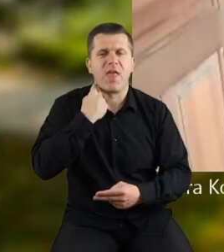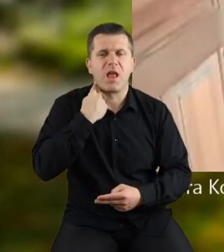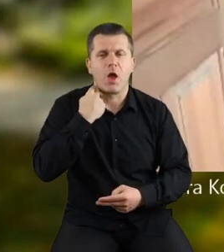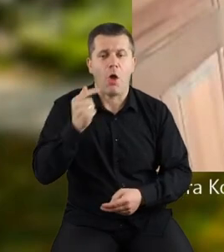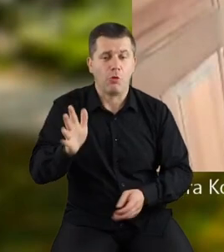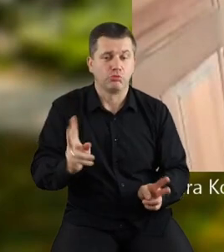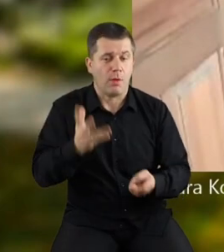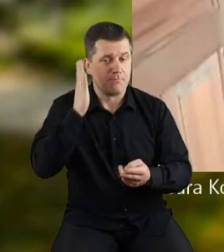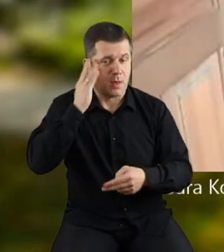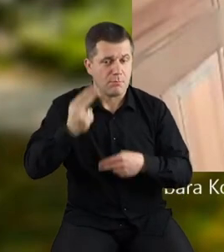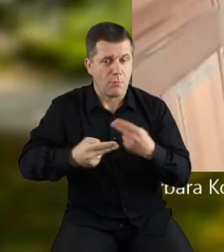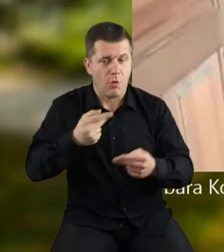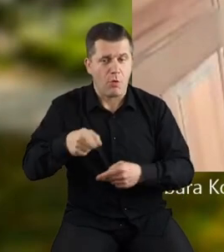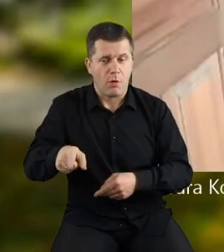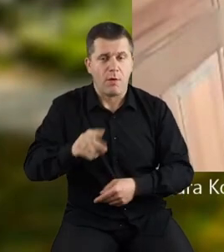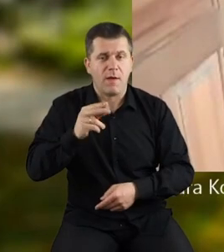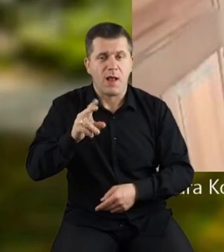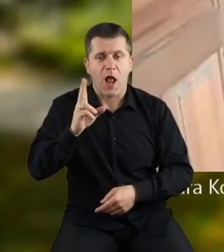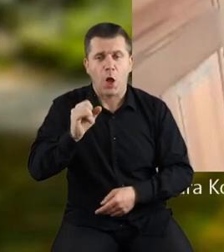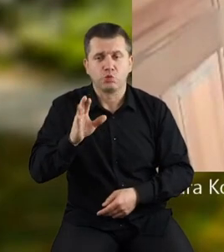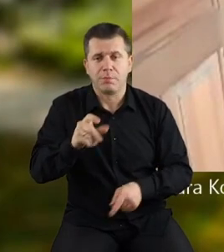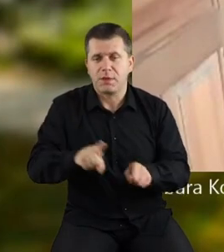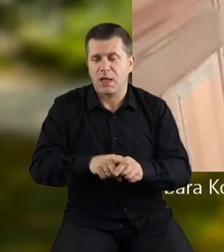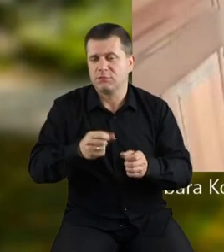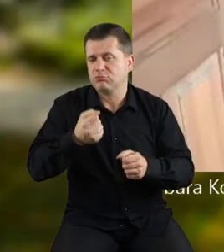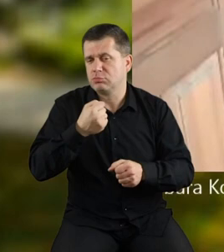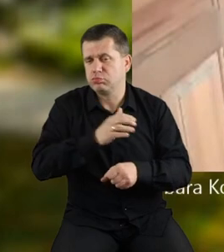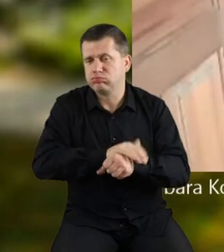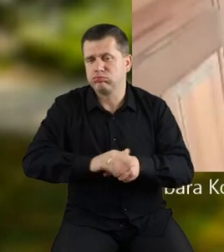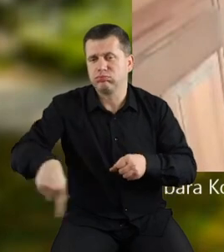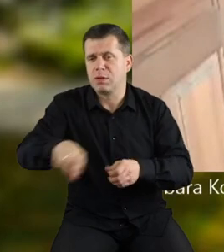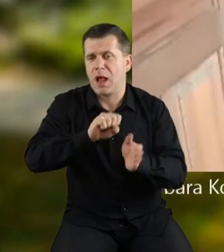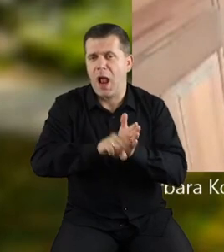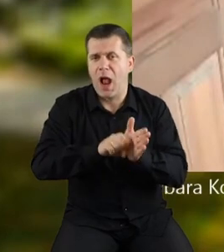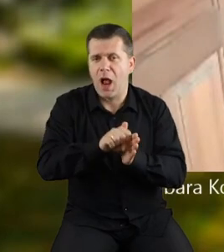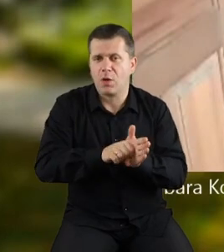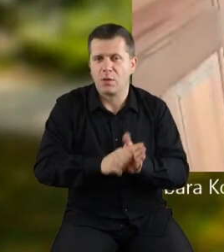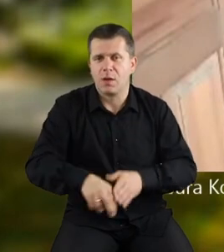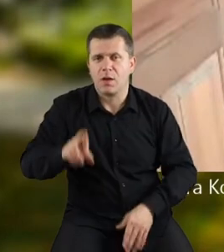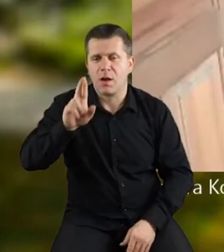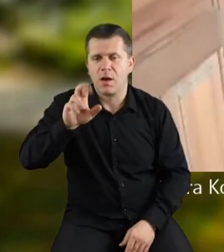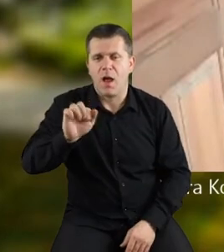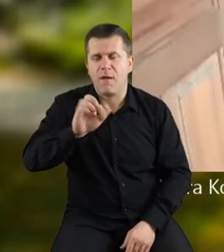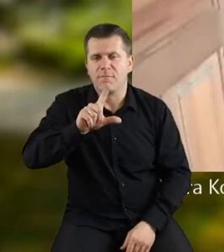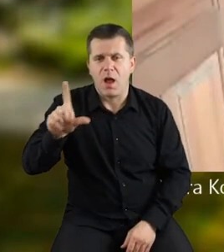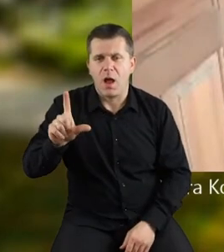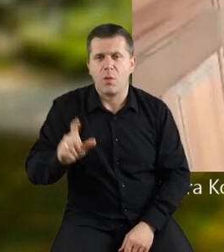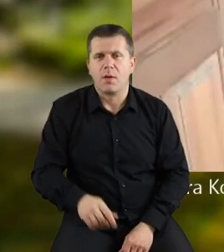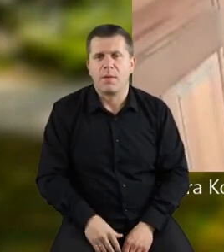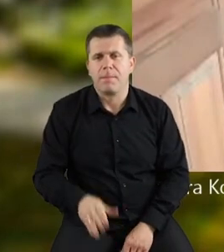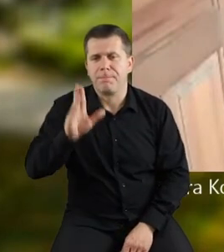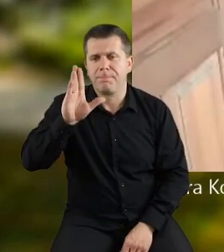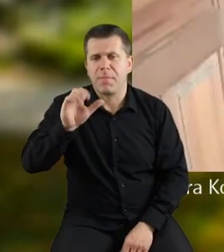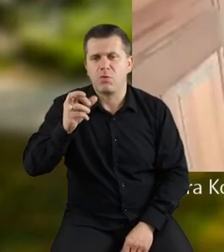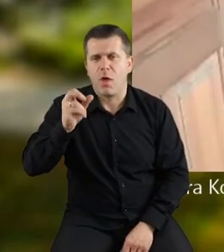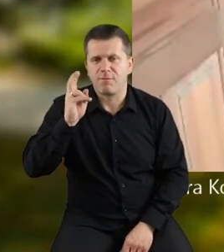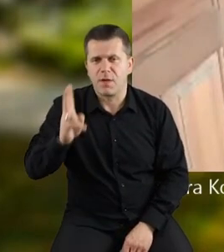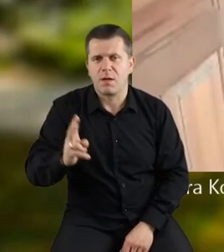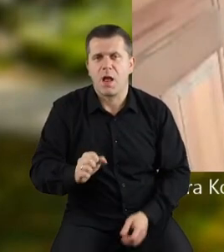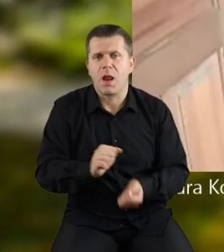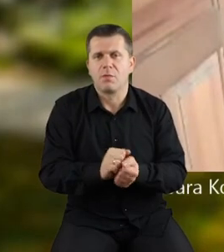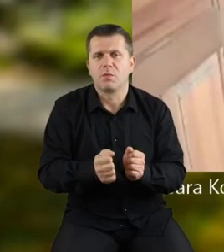Wejherowa. Mamy tutaj stąd wielu świetnych aktorów. Wspomnę o Rafale Morze, bo to